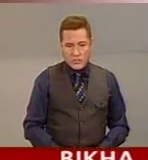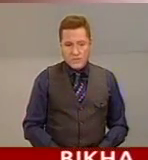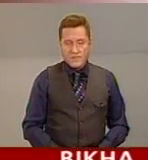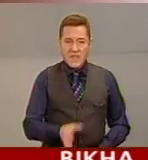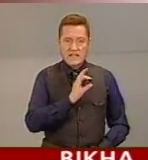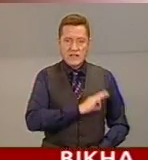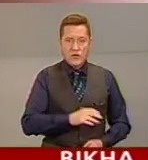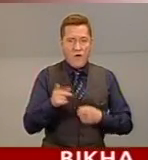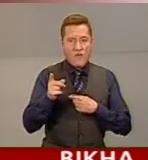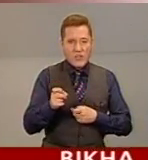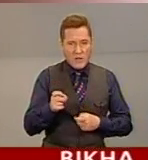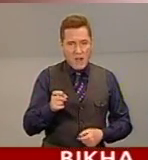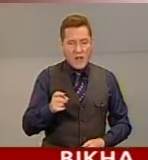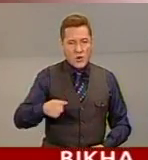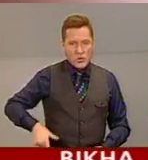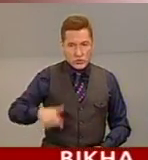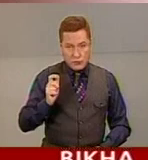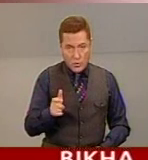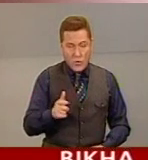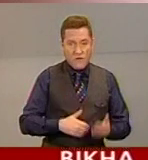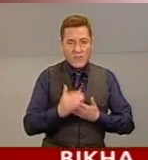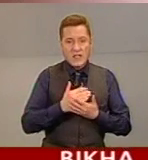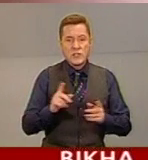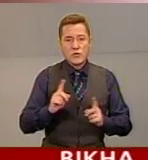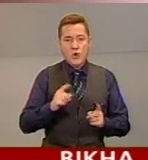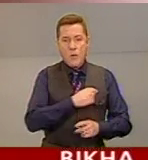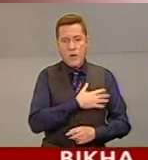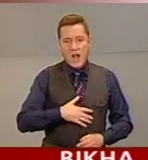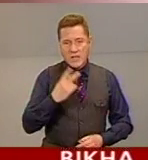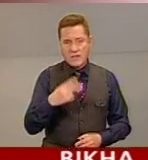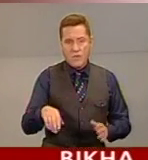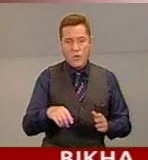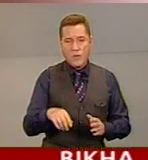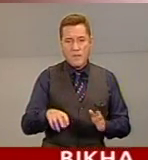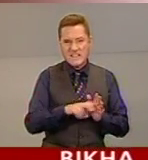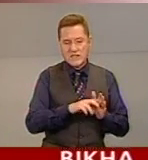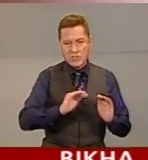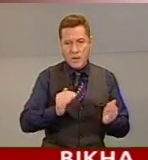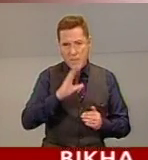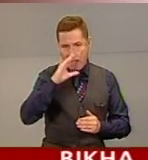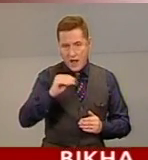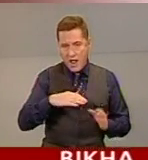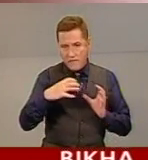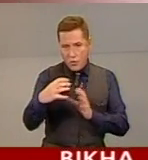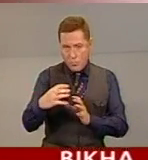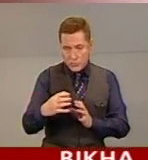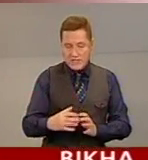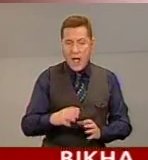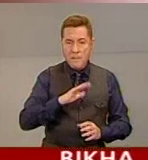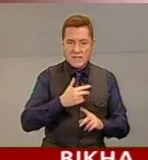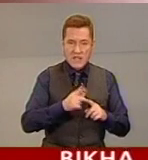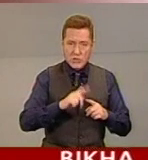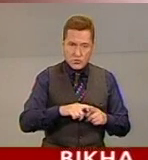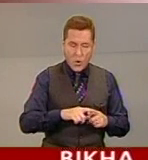Застосував вогнепальну зброю, внаслідок чого поранив двох пасажирів мікроавтобуса. Після цього громадяни,